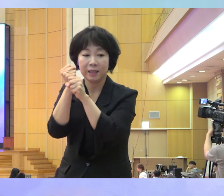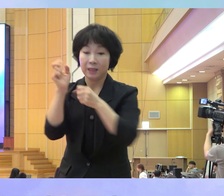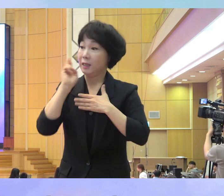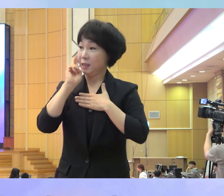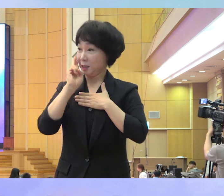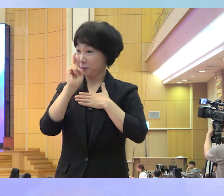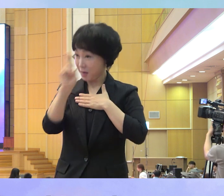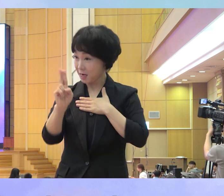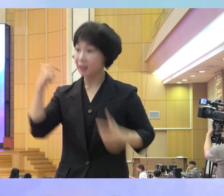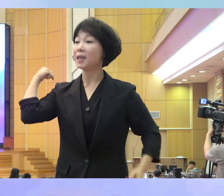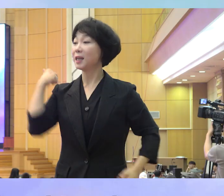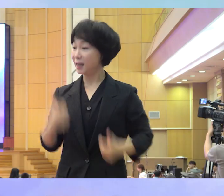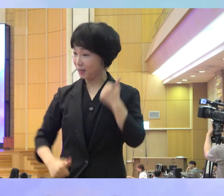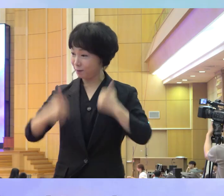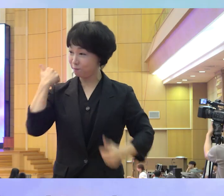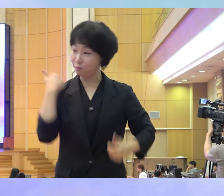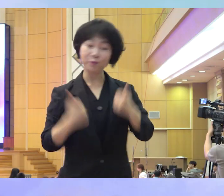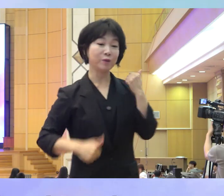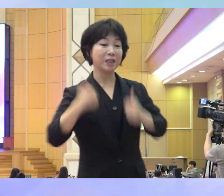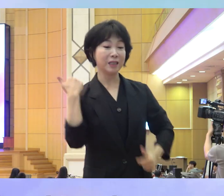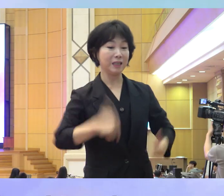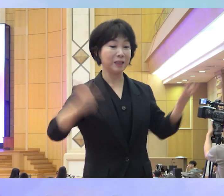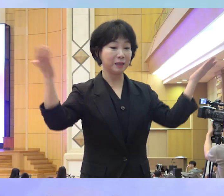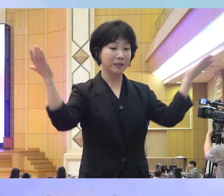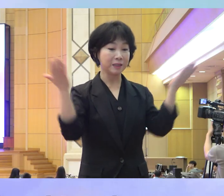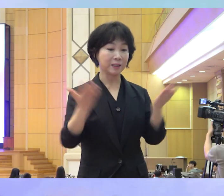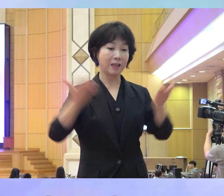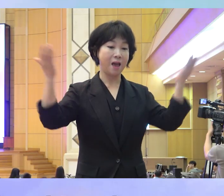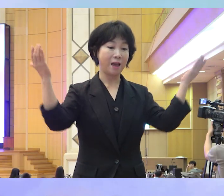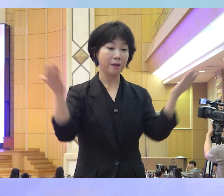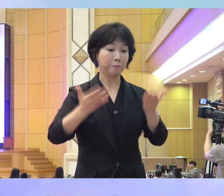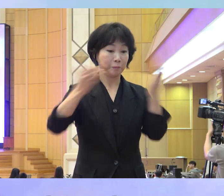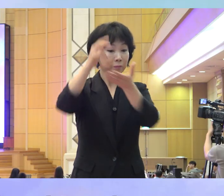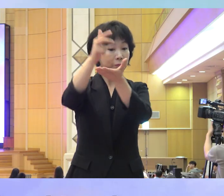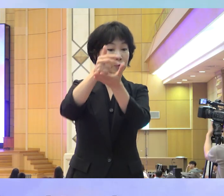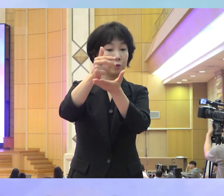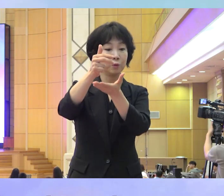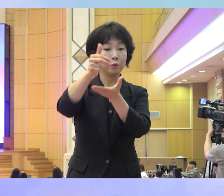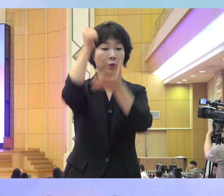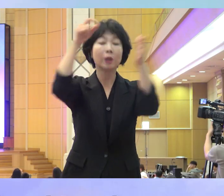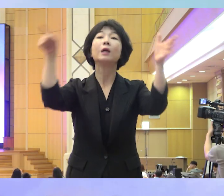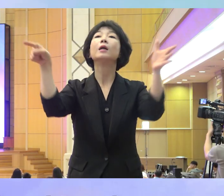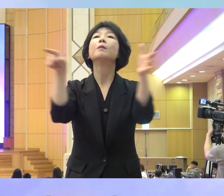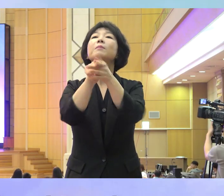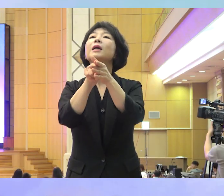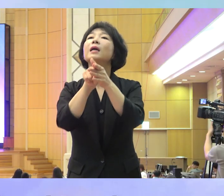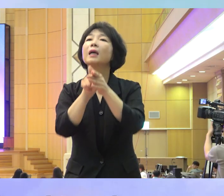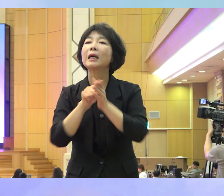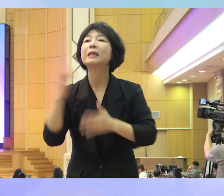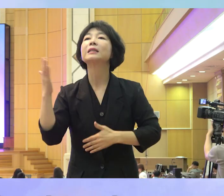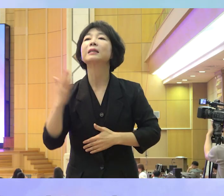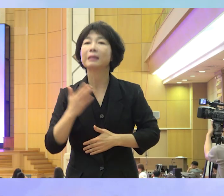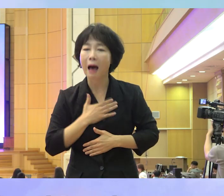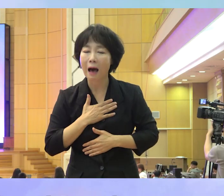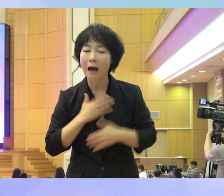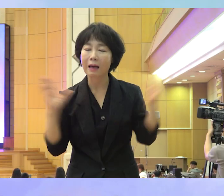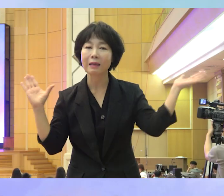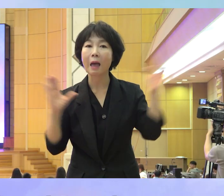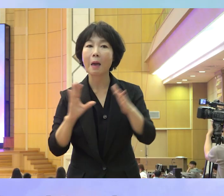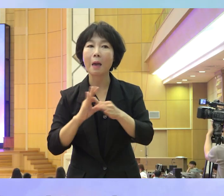의지함이 심히 기쁜 일일세. 주를